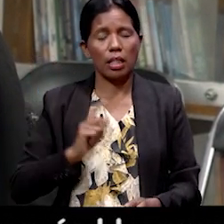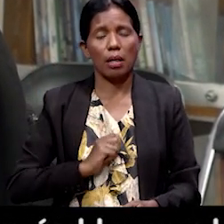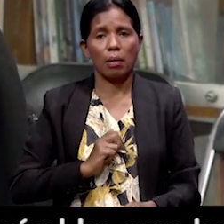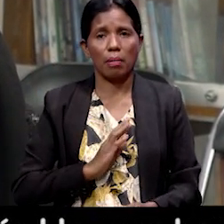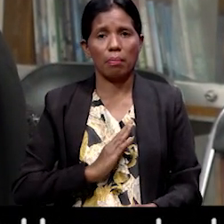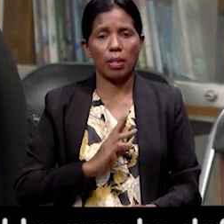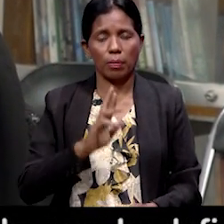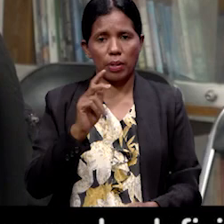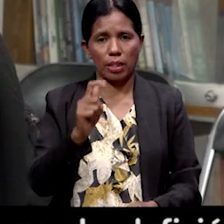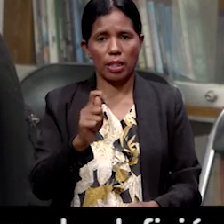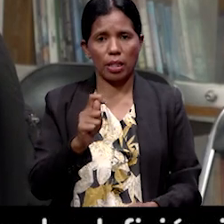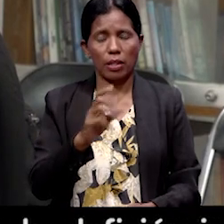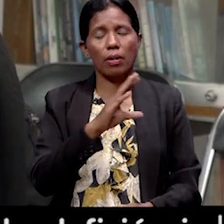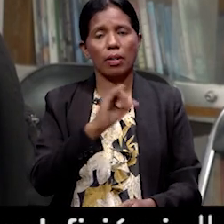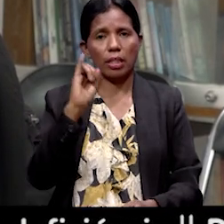itaba kaptura iha